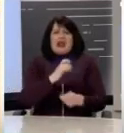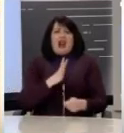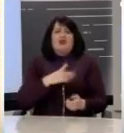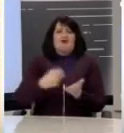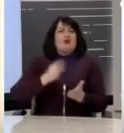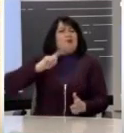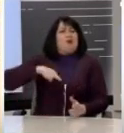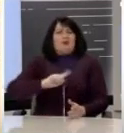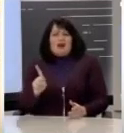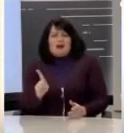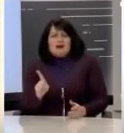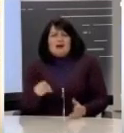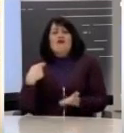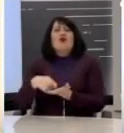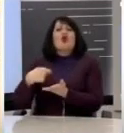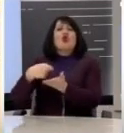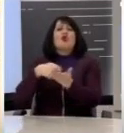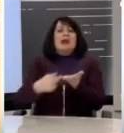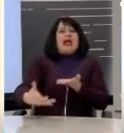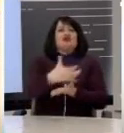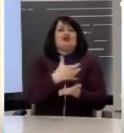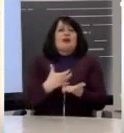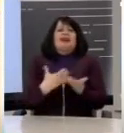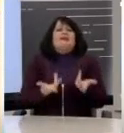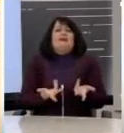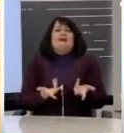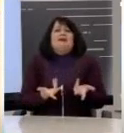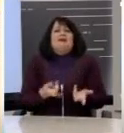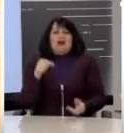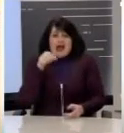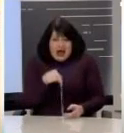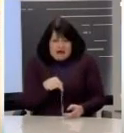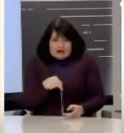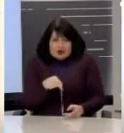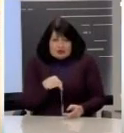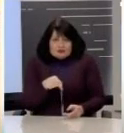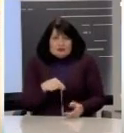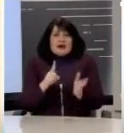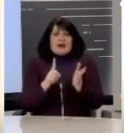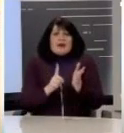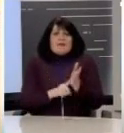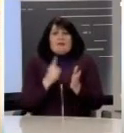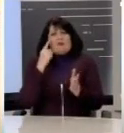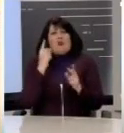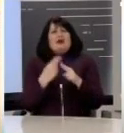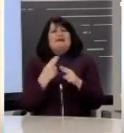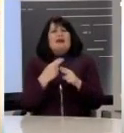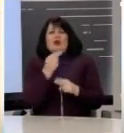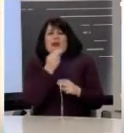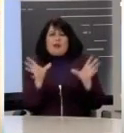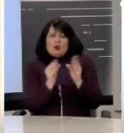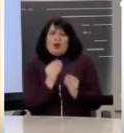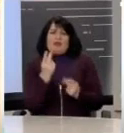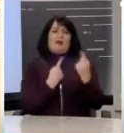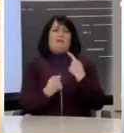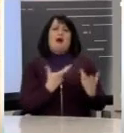φοροδιαφυγή, κατά συνέπεια στα φορολογικά έσοδα, αποτελεί κατεξοχήν επίδικο της διαπραγμάτευσης.